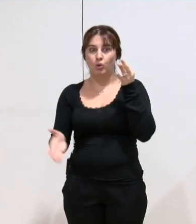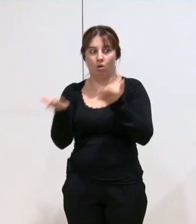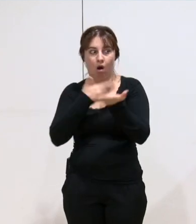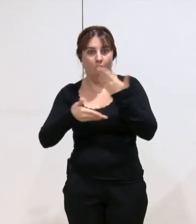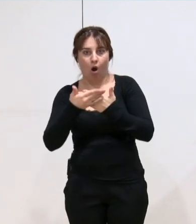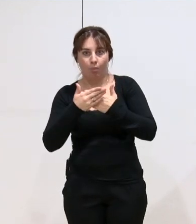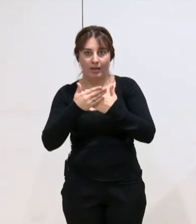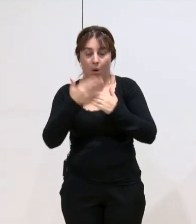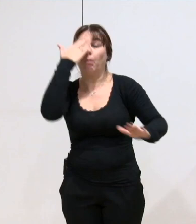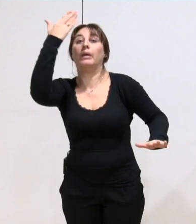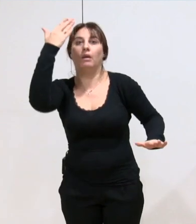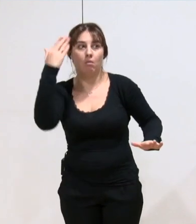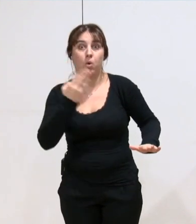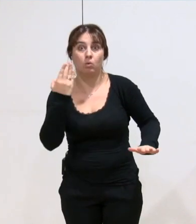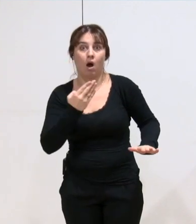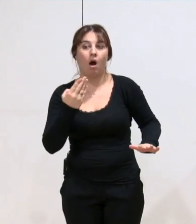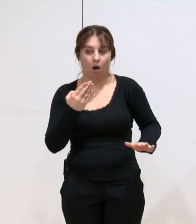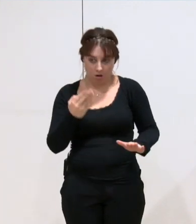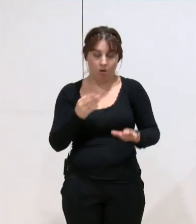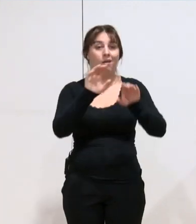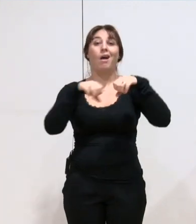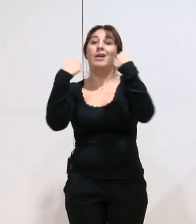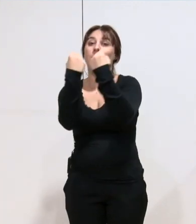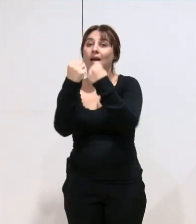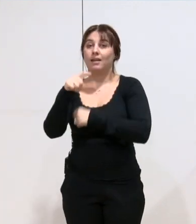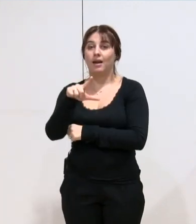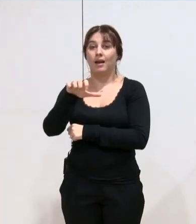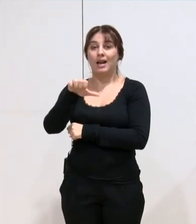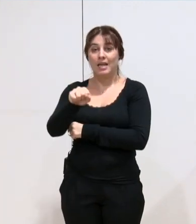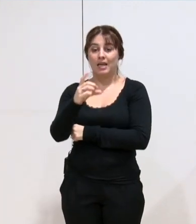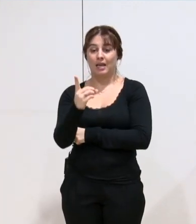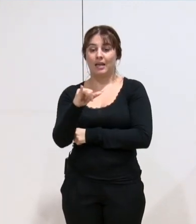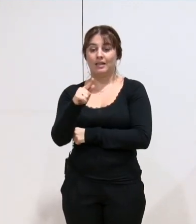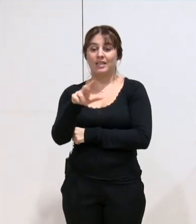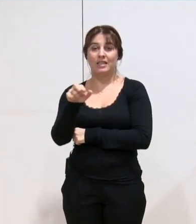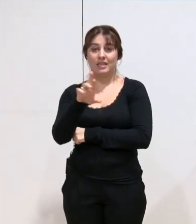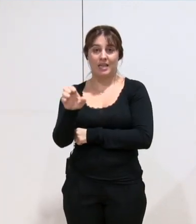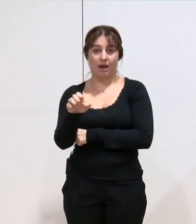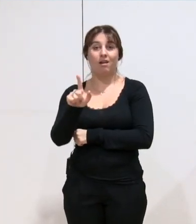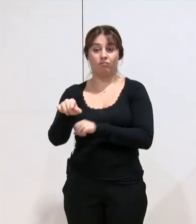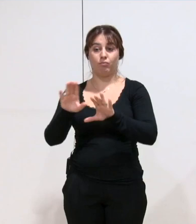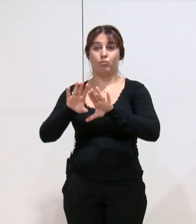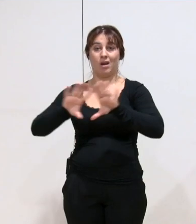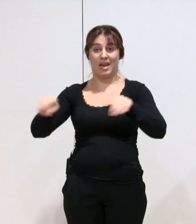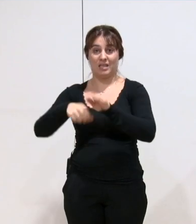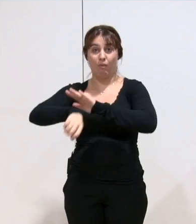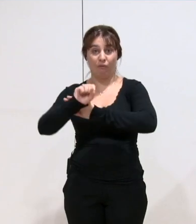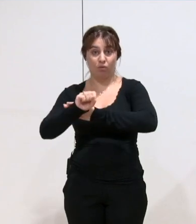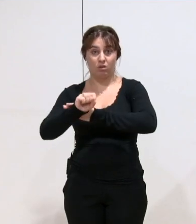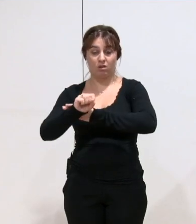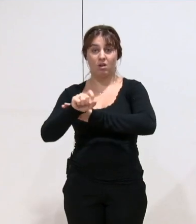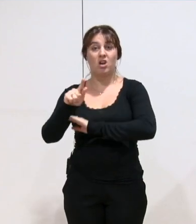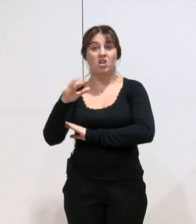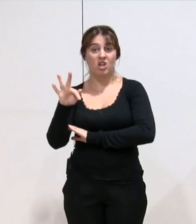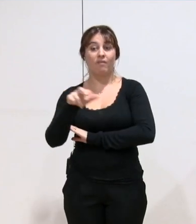obtenu l'homologation du stade Lesdiguières pour les matchs de football du GF38. Donc il y a une solution de repli